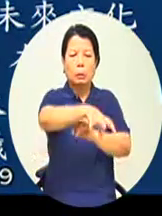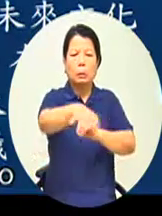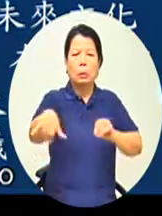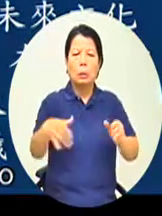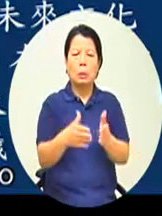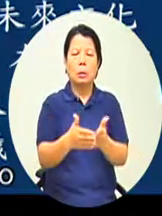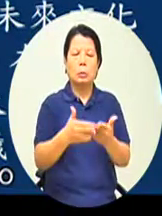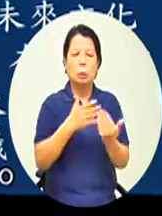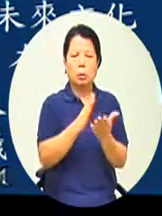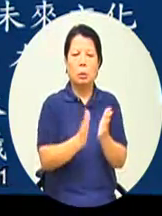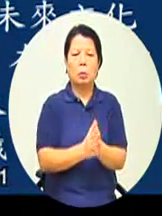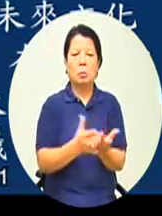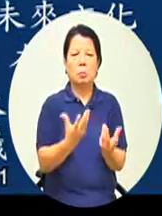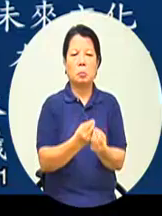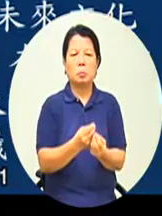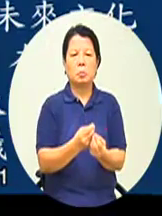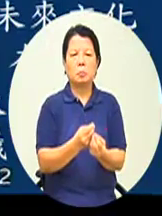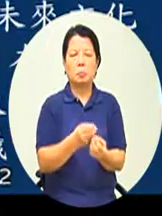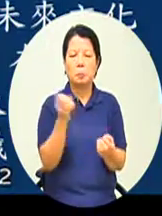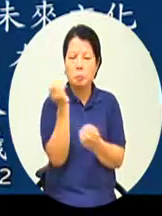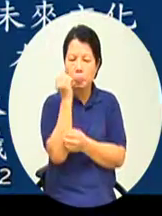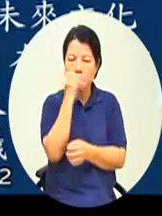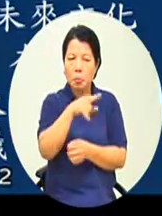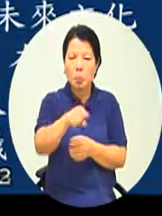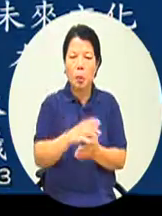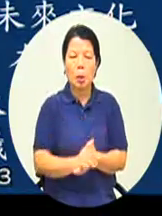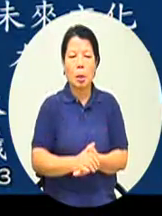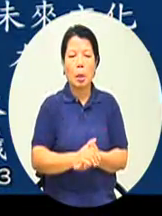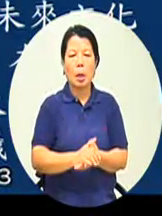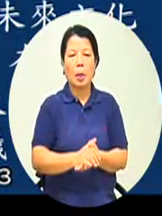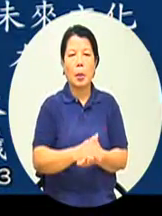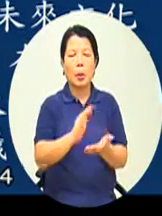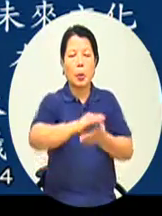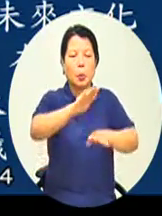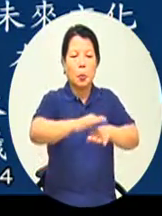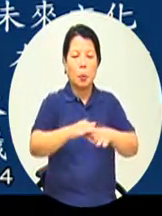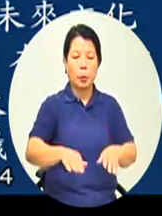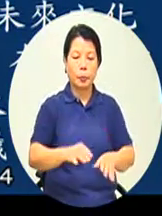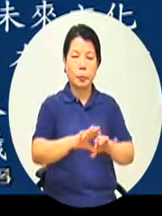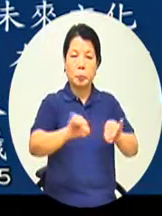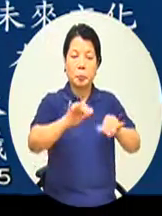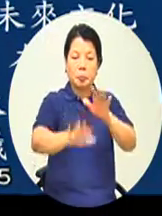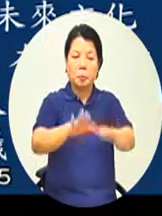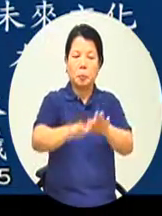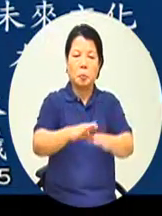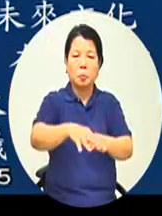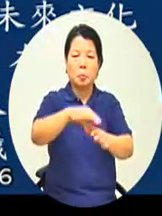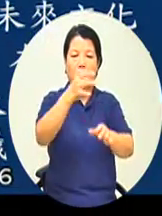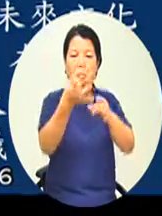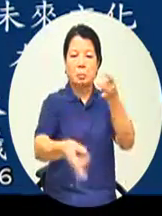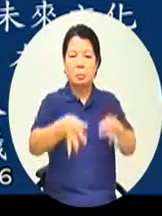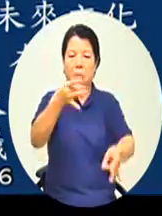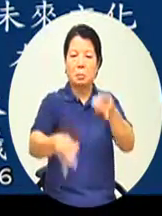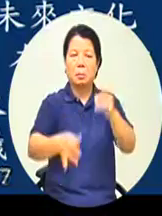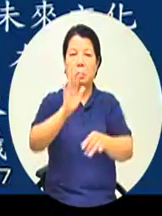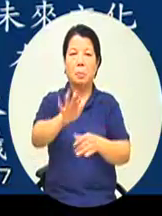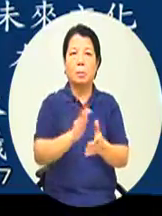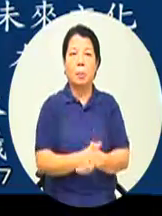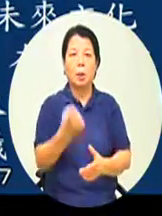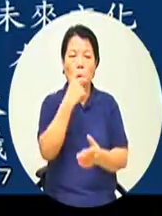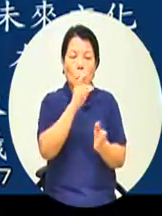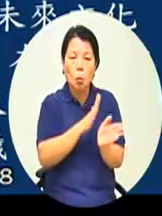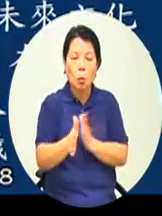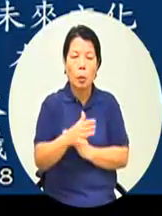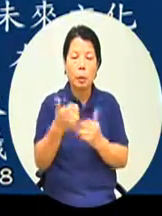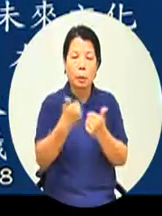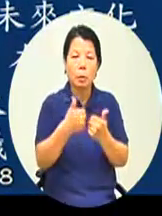驳，那有这个瓷砖脱落的状况。那我想问一下，现在高雄市议会的管理单位是